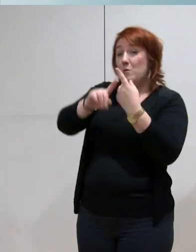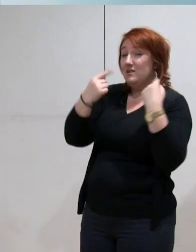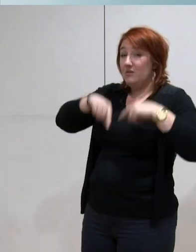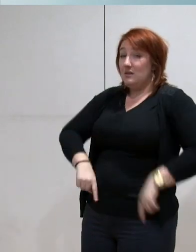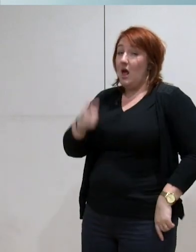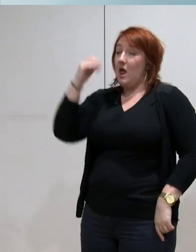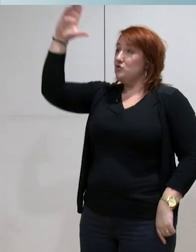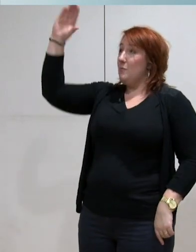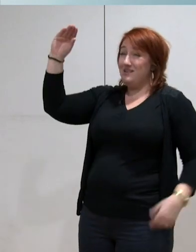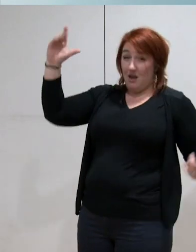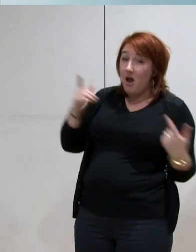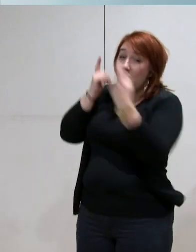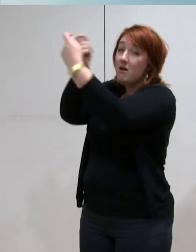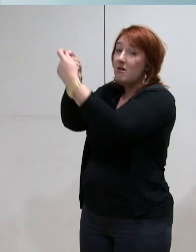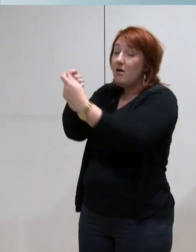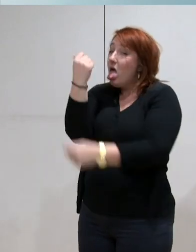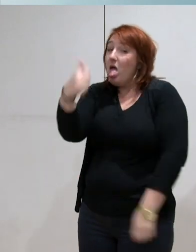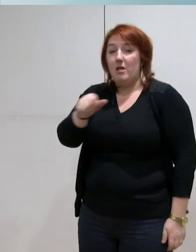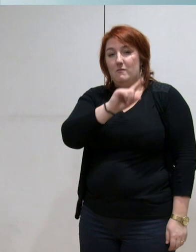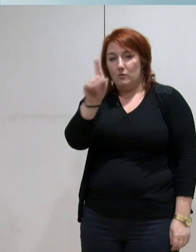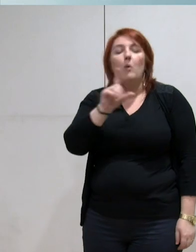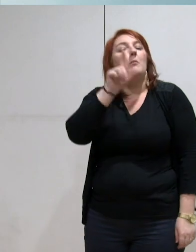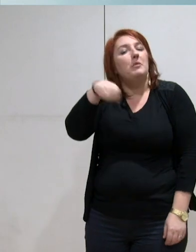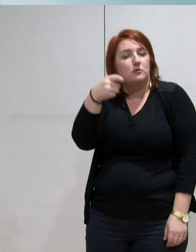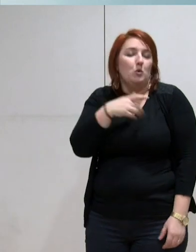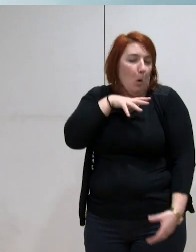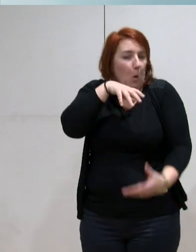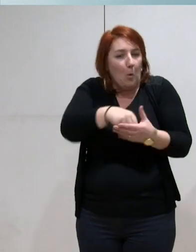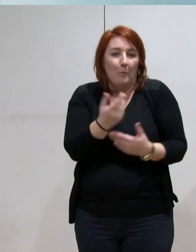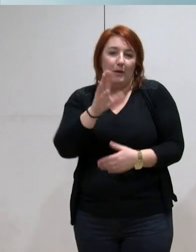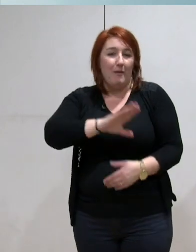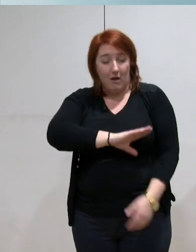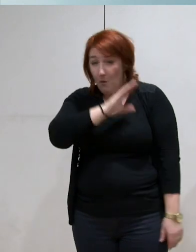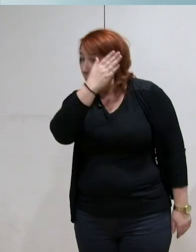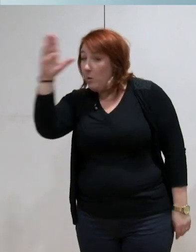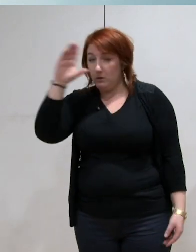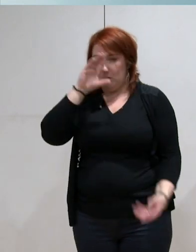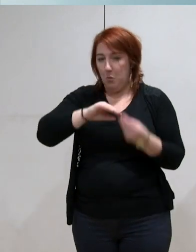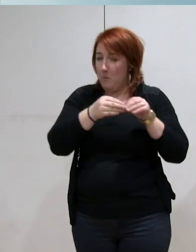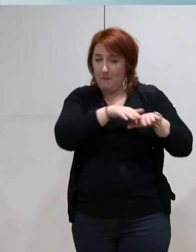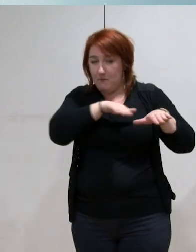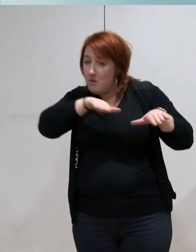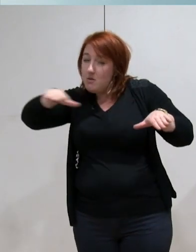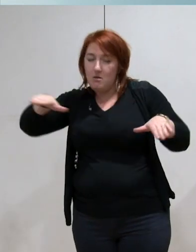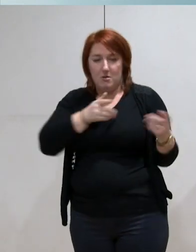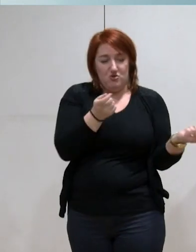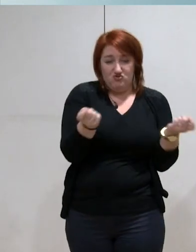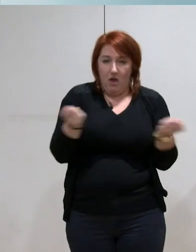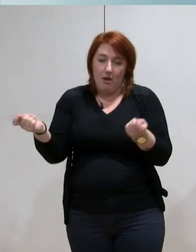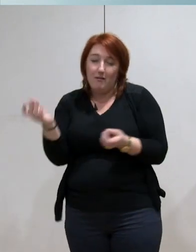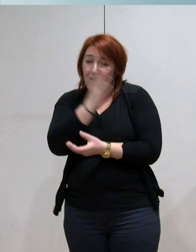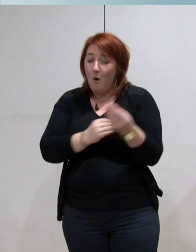l'État même si elle était un élément de l'amoindrir mais en plus il faut regarder les effets qu'elle a